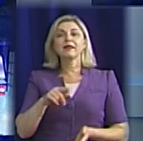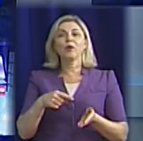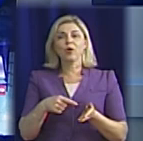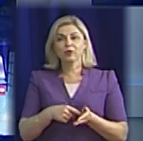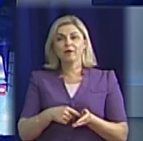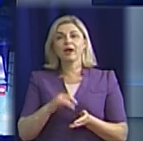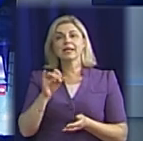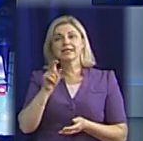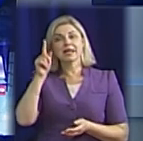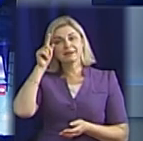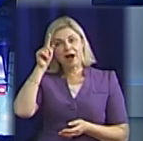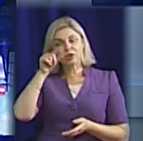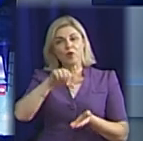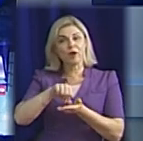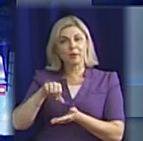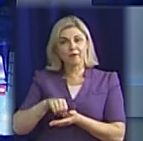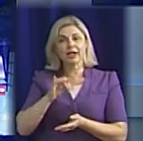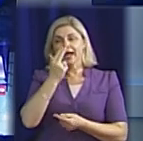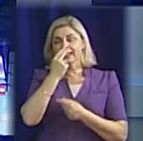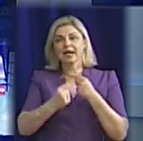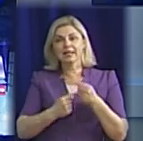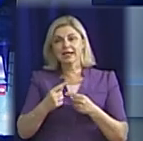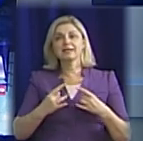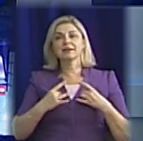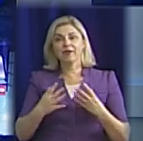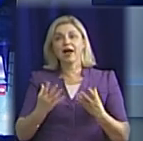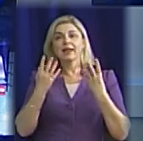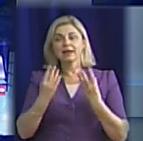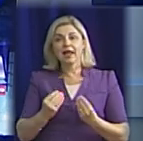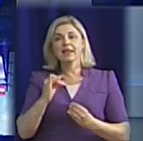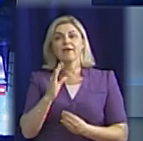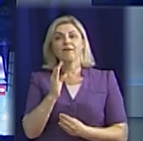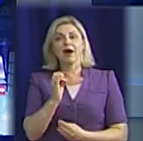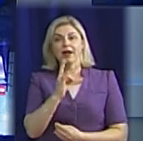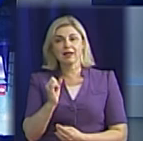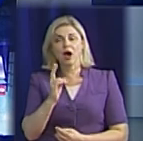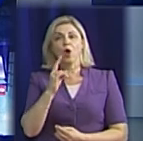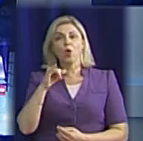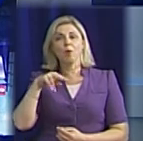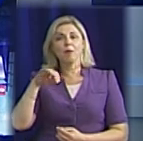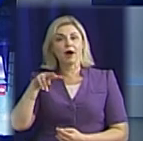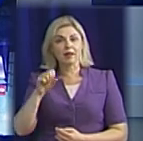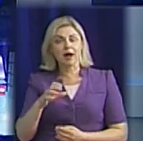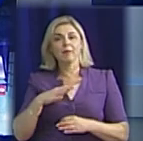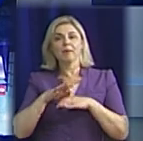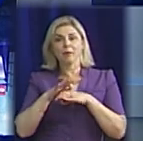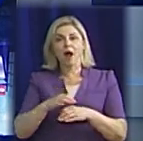із казковими персонажами та за традиціями святкували Івана Купала. Організували захід у парку